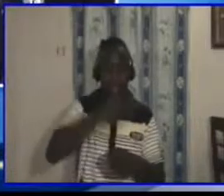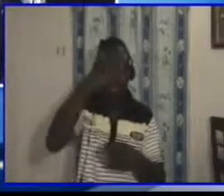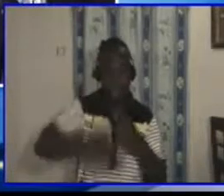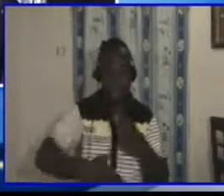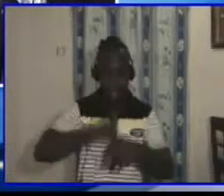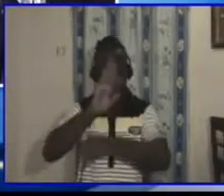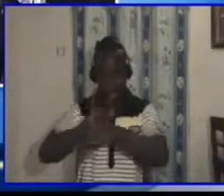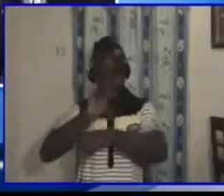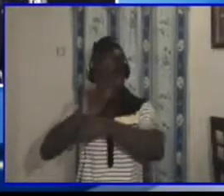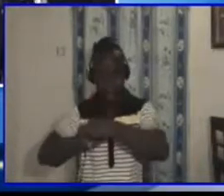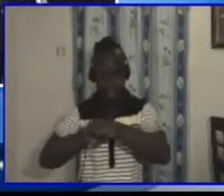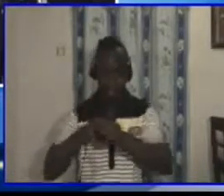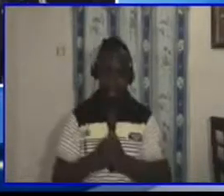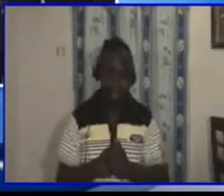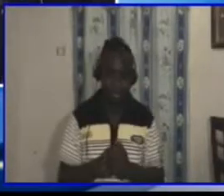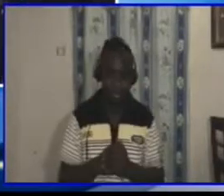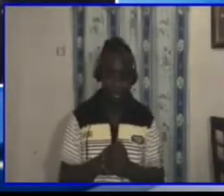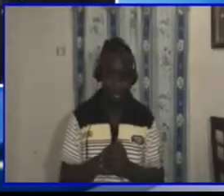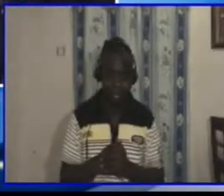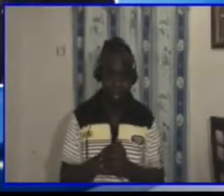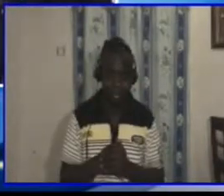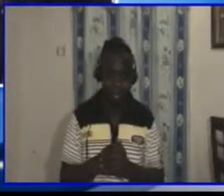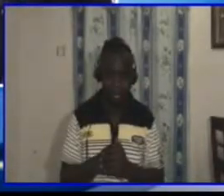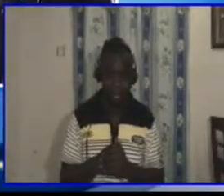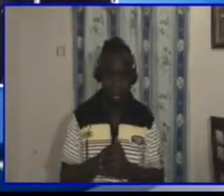questa è l'ultima chiamata